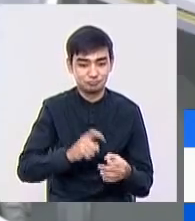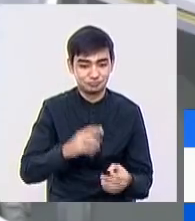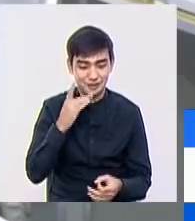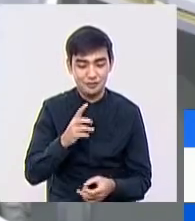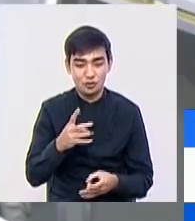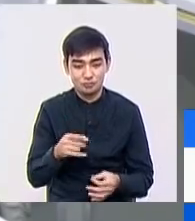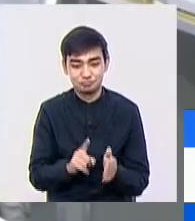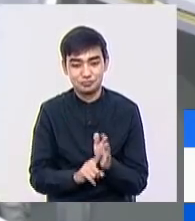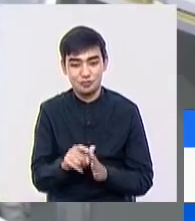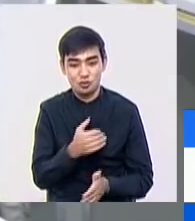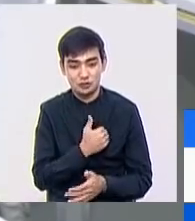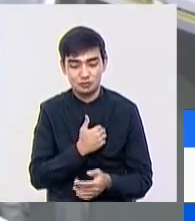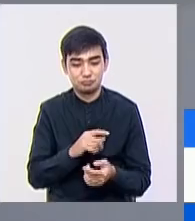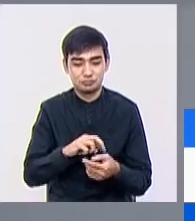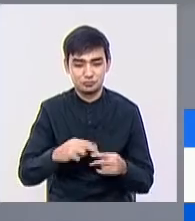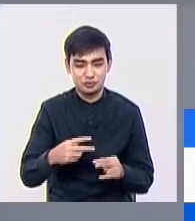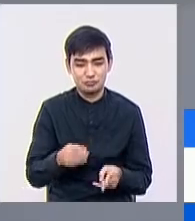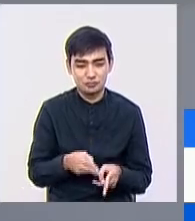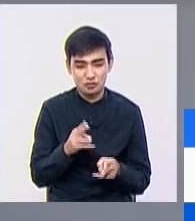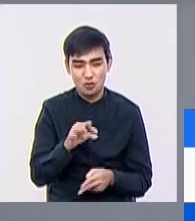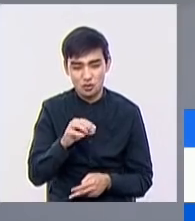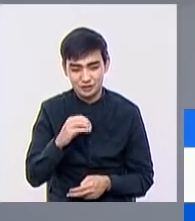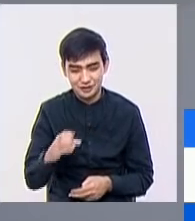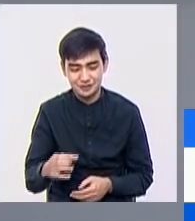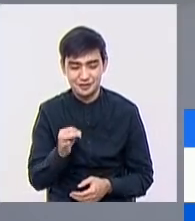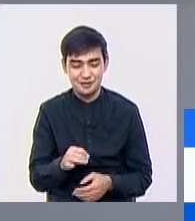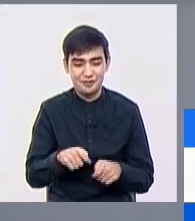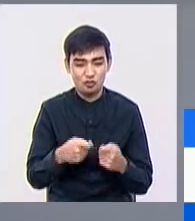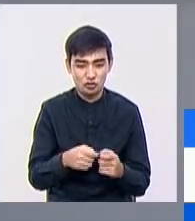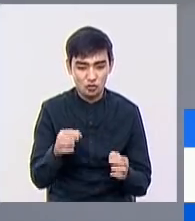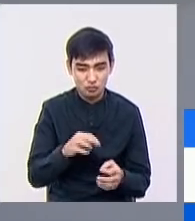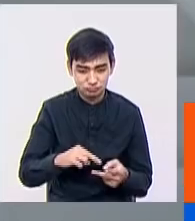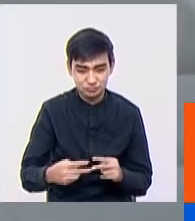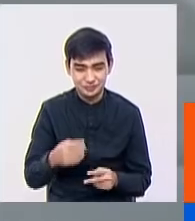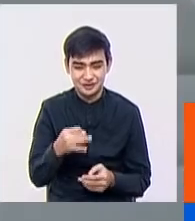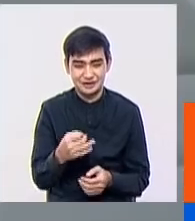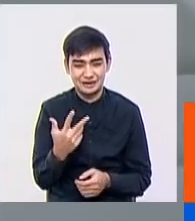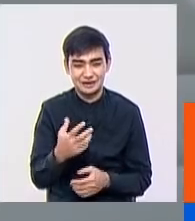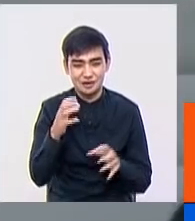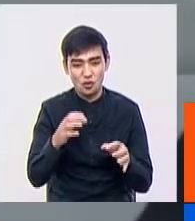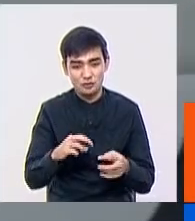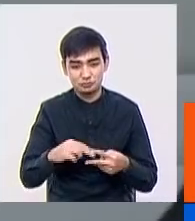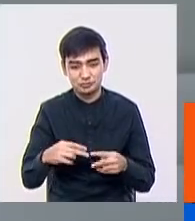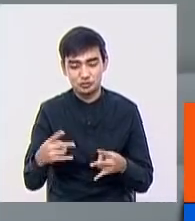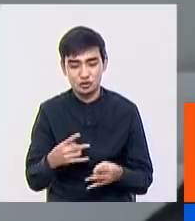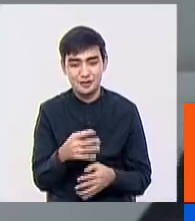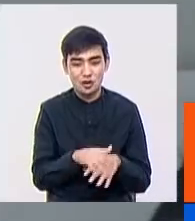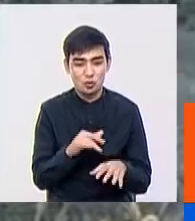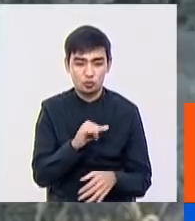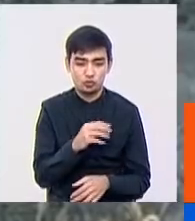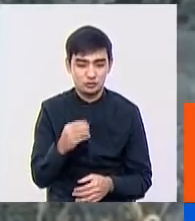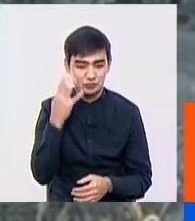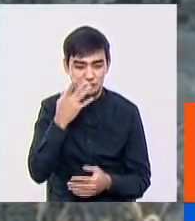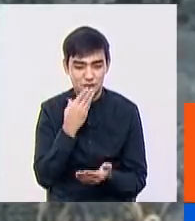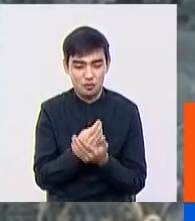ему силу, нужно еще изменить Уголовный кодекс, Кодекс об административных нарушениях и 3 действующих закона. Некоторые граждане уже